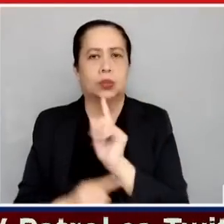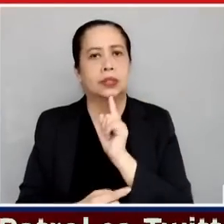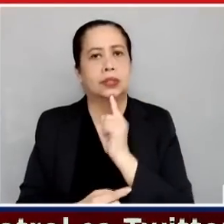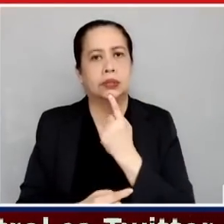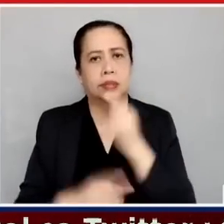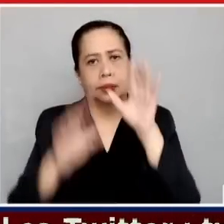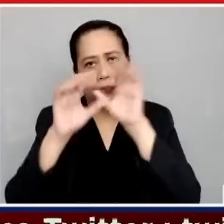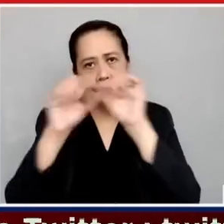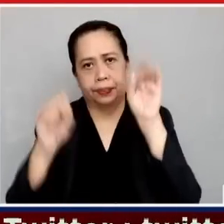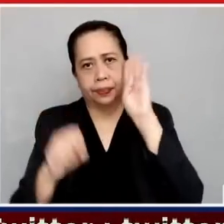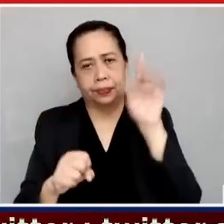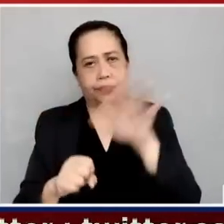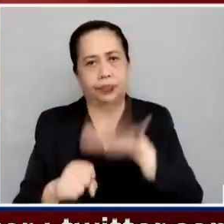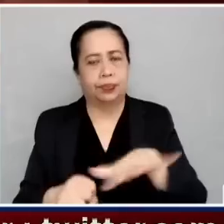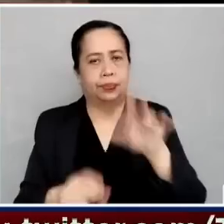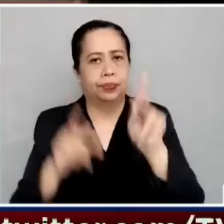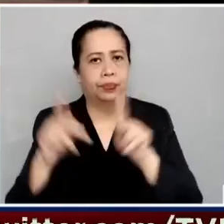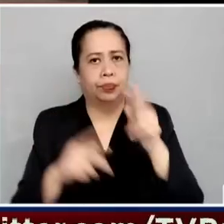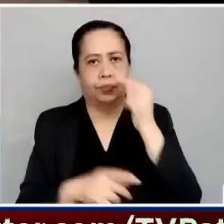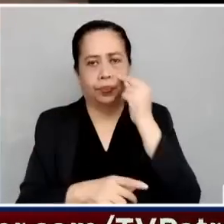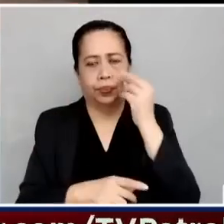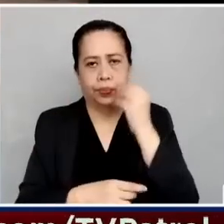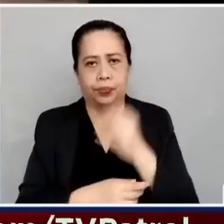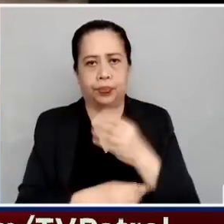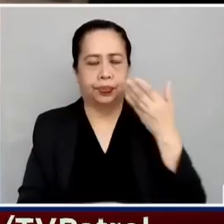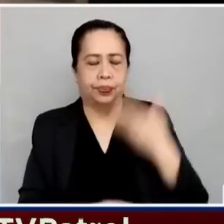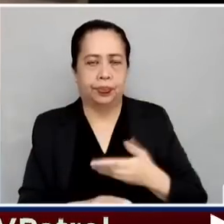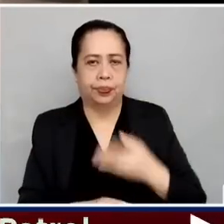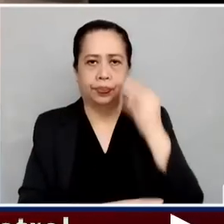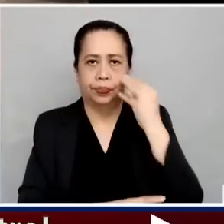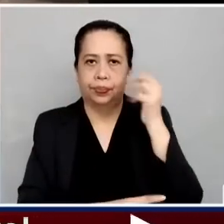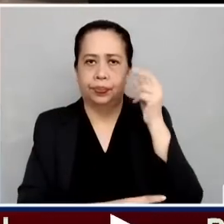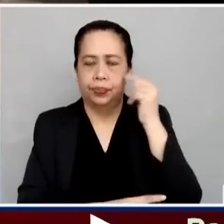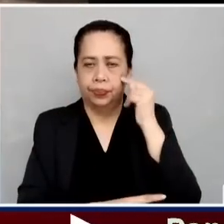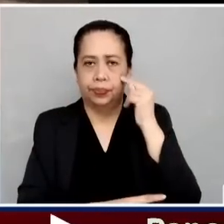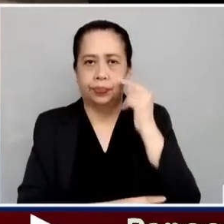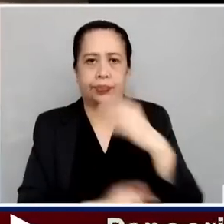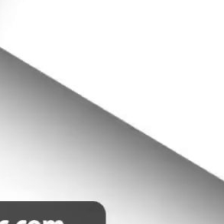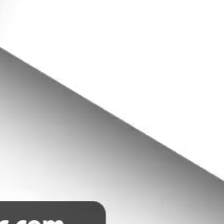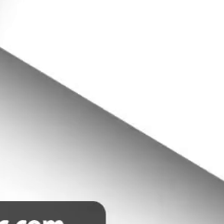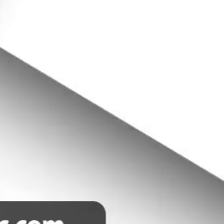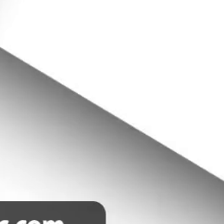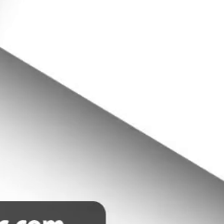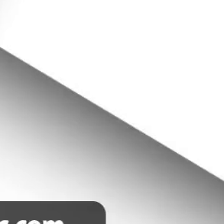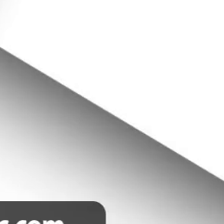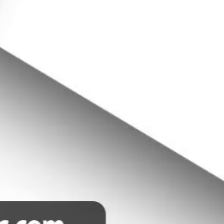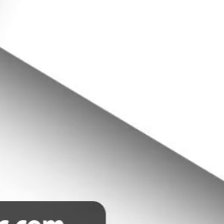Pangulo sa mga taga-Negros. Mike Navalio, ABS-CBN News.